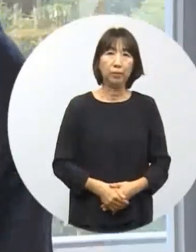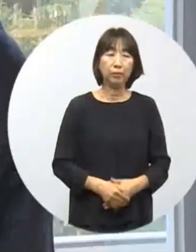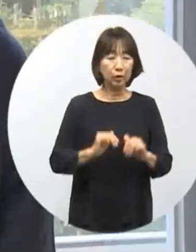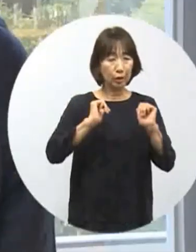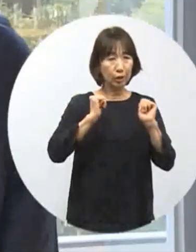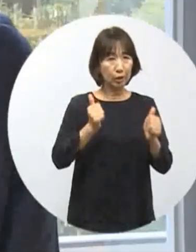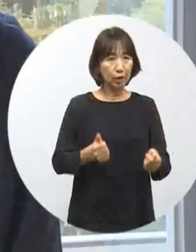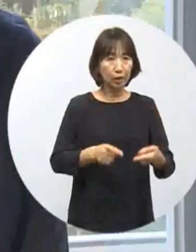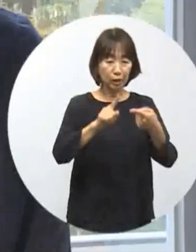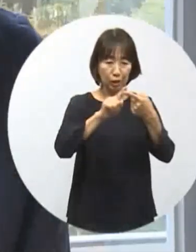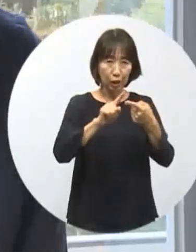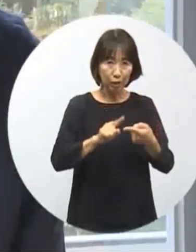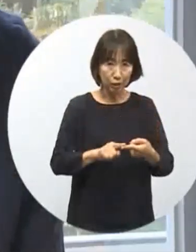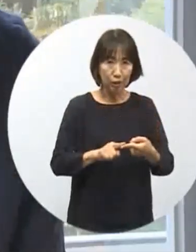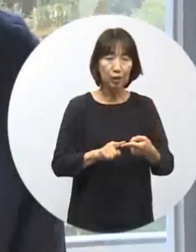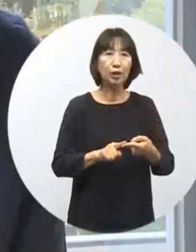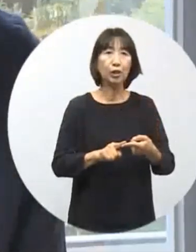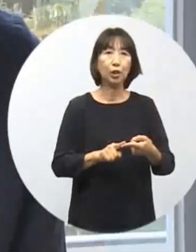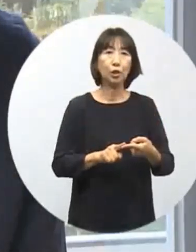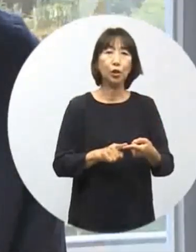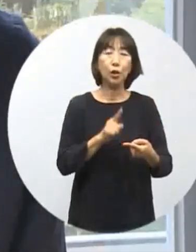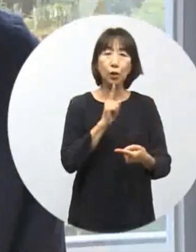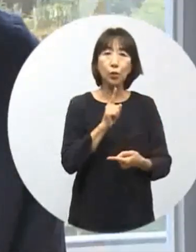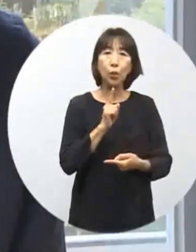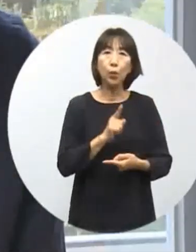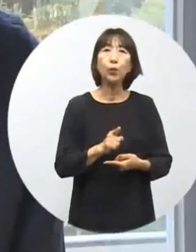う茅ヶ崎らしい、そういう、